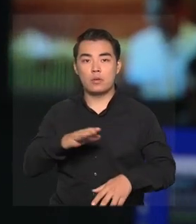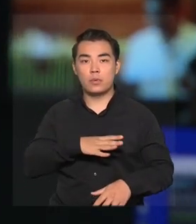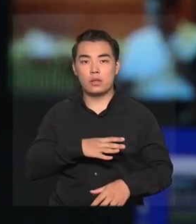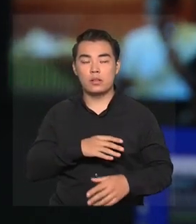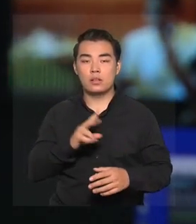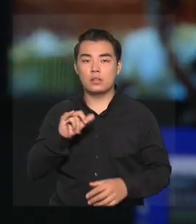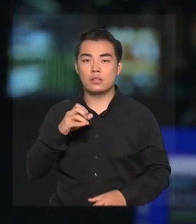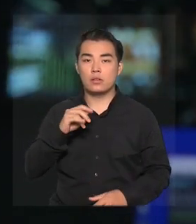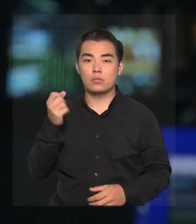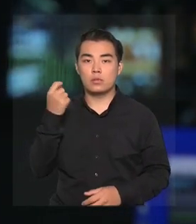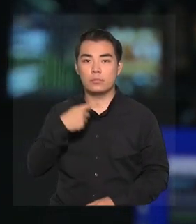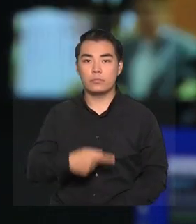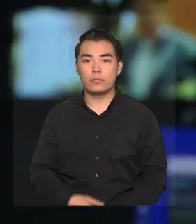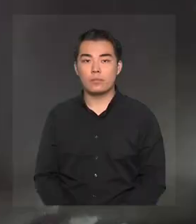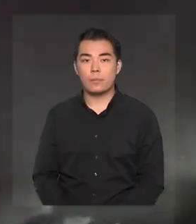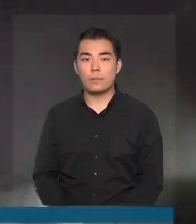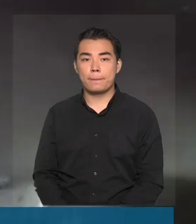Нысаналы ығыл тарқатып айтады.